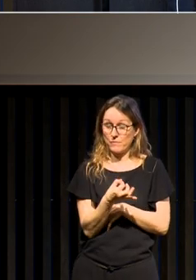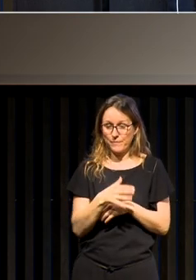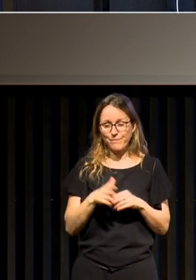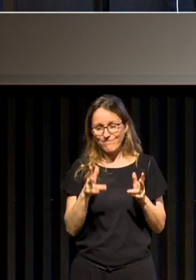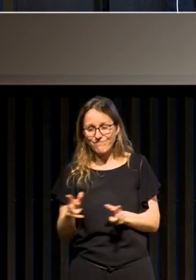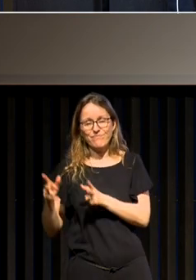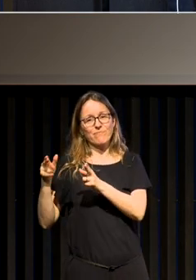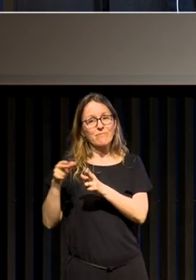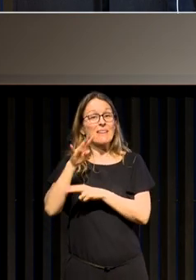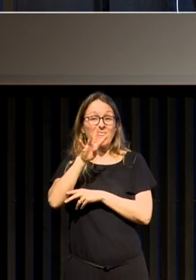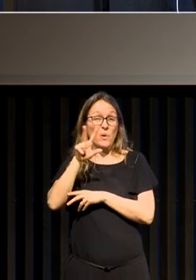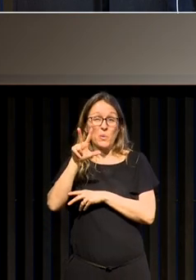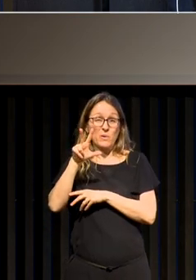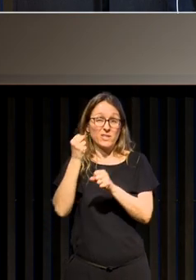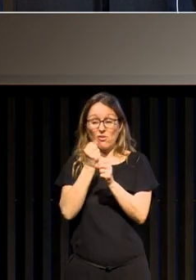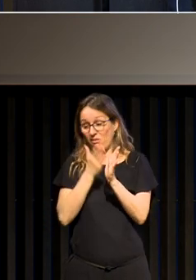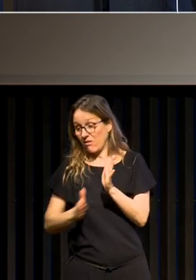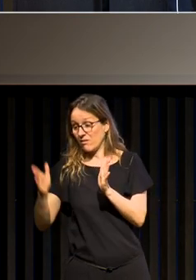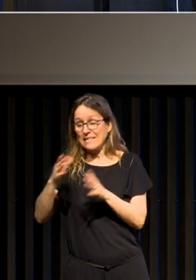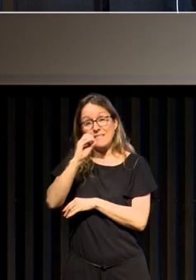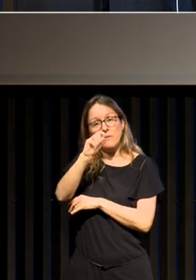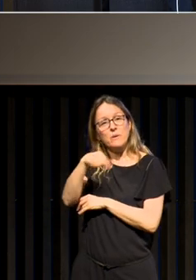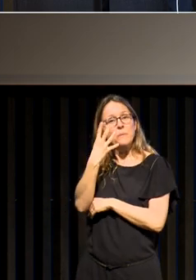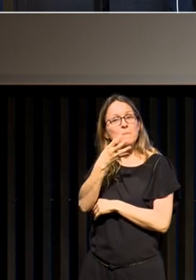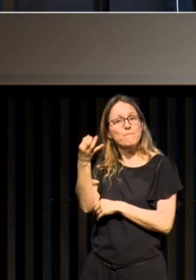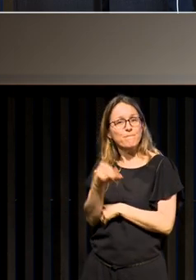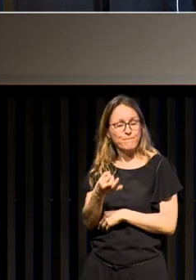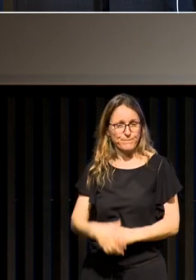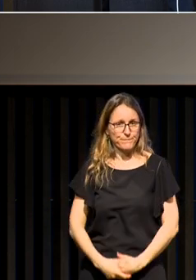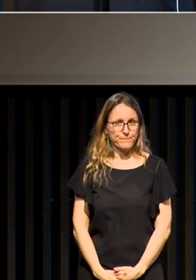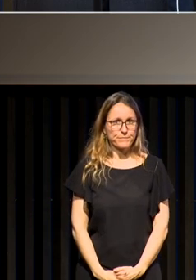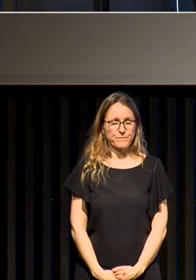et après 43 ans, 0,4%.